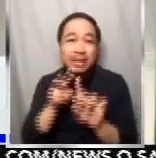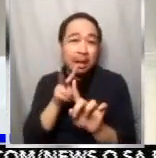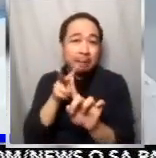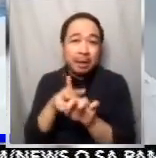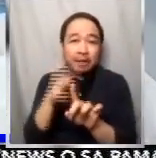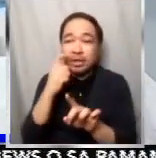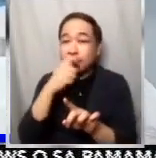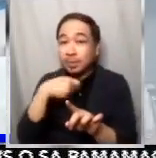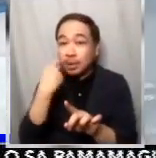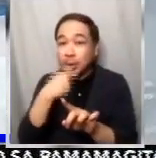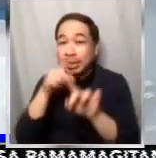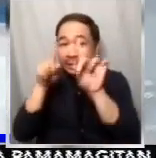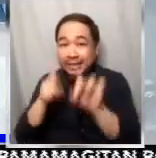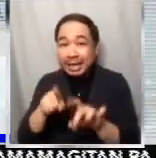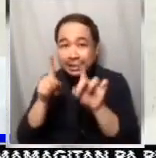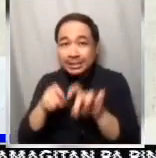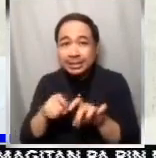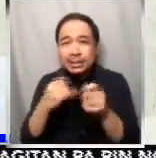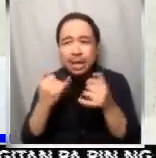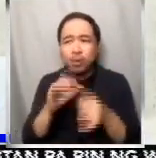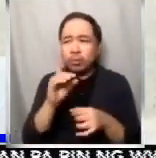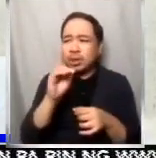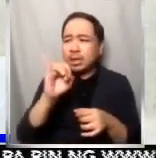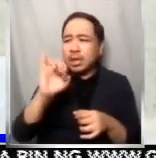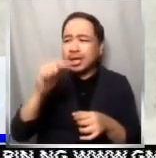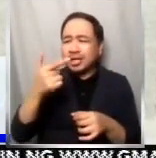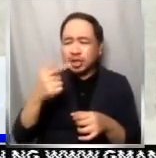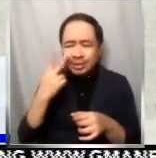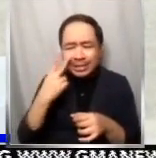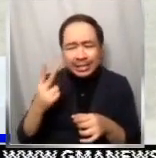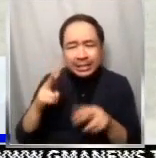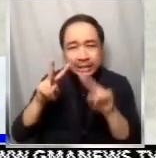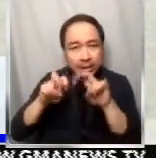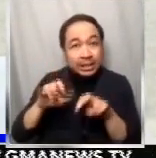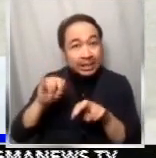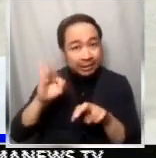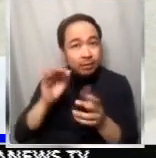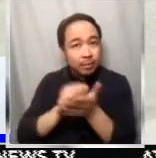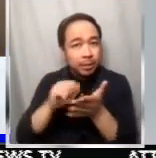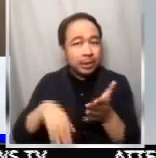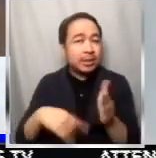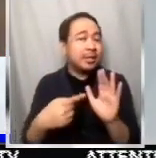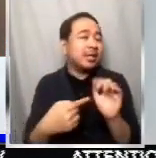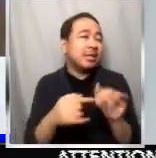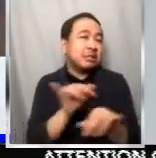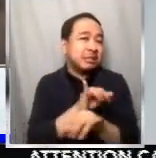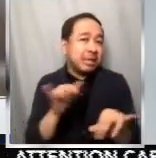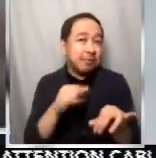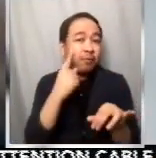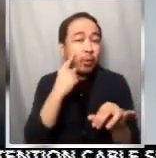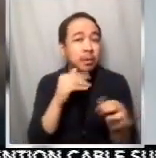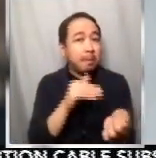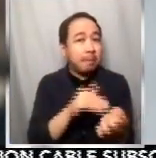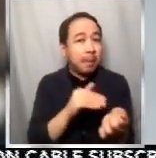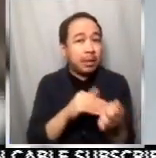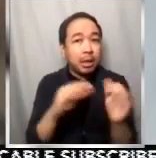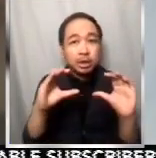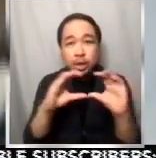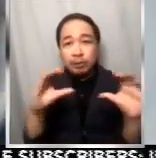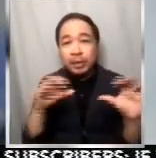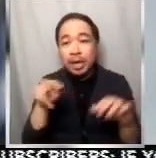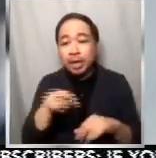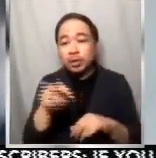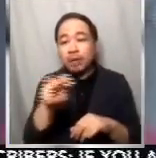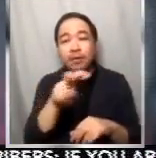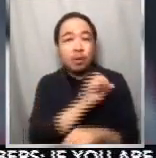ng DILG na alisin na. Gayon din ang pagtanggal sa medical certificate at travel authority. Kung hindi ka naman, wala ka namang manifestation ng